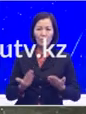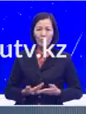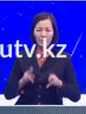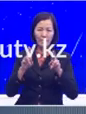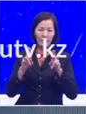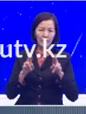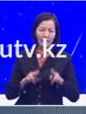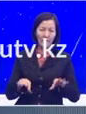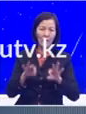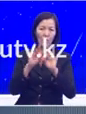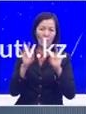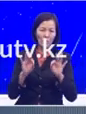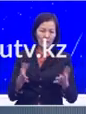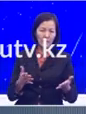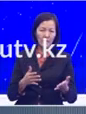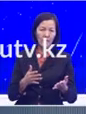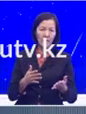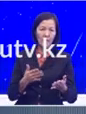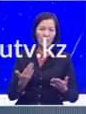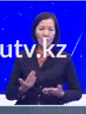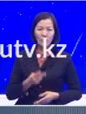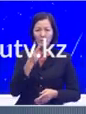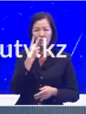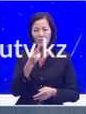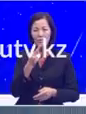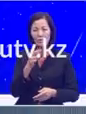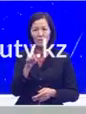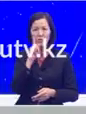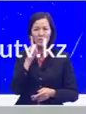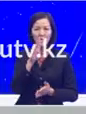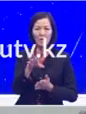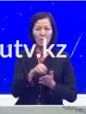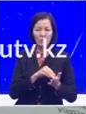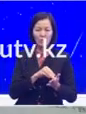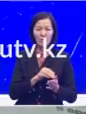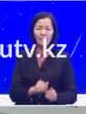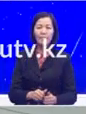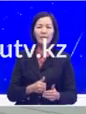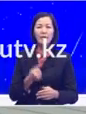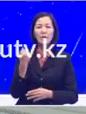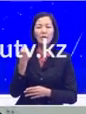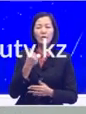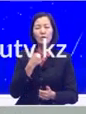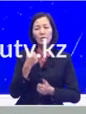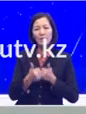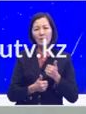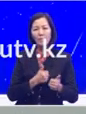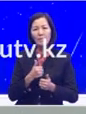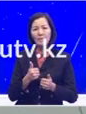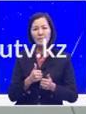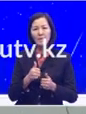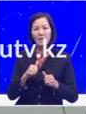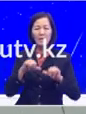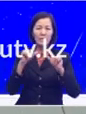ұстанымы, өмірге деген көз қарасы біздей жастарға үлгі. Байқау жеңімпаздарына диплом, жігер естелік мүсіні